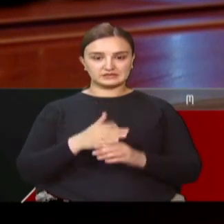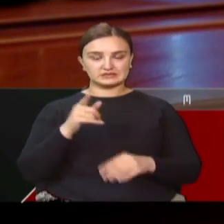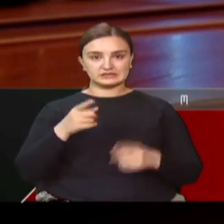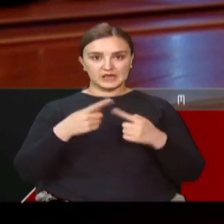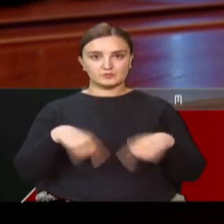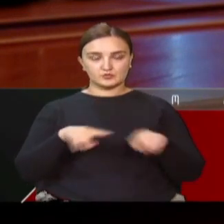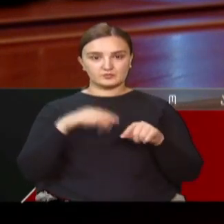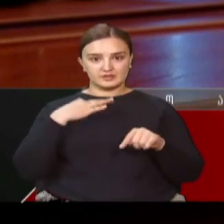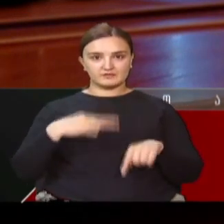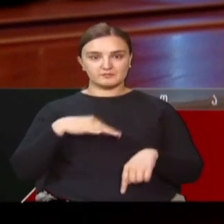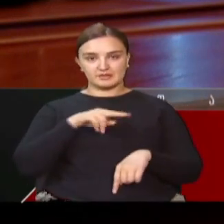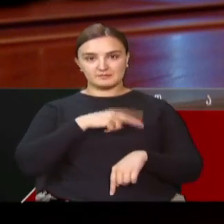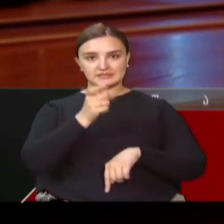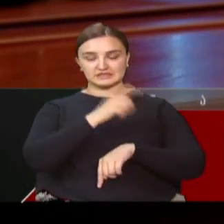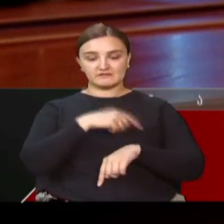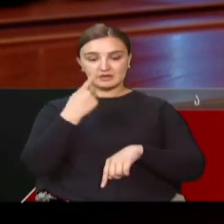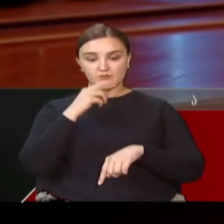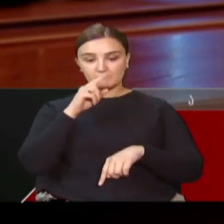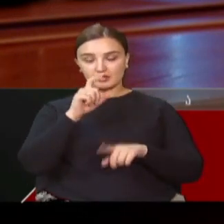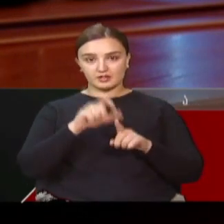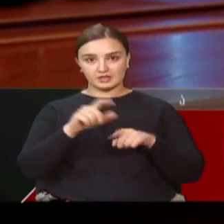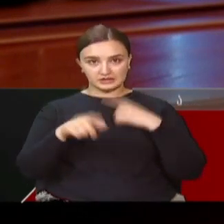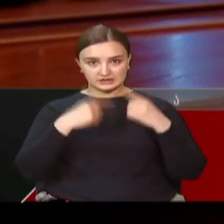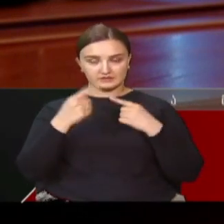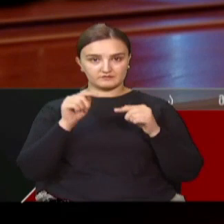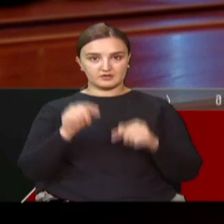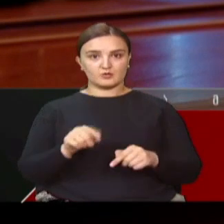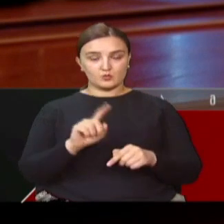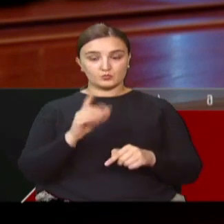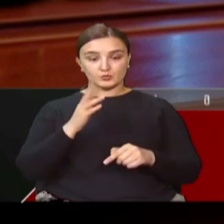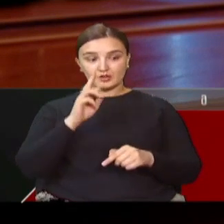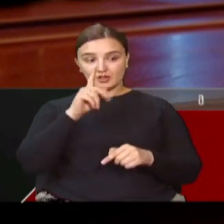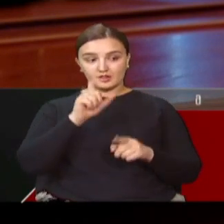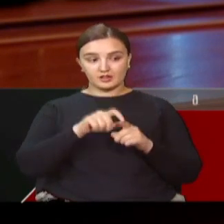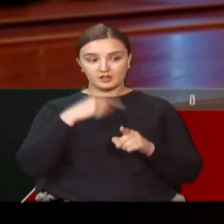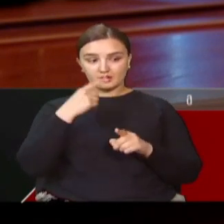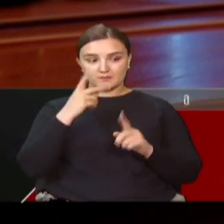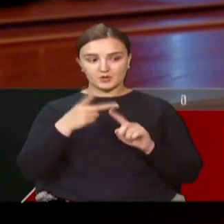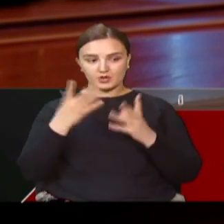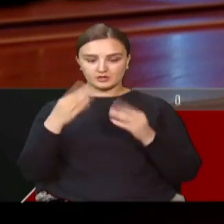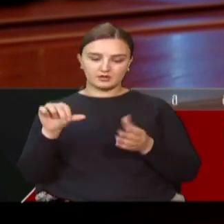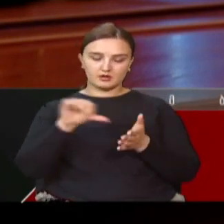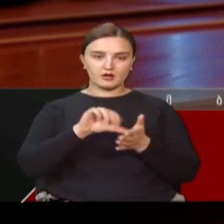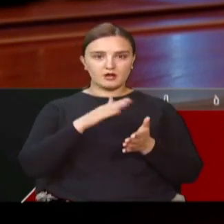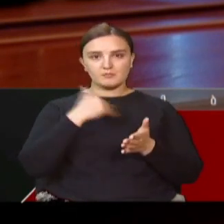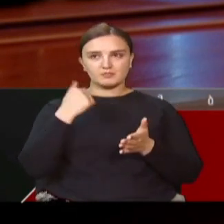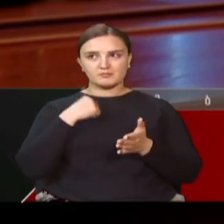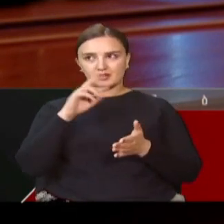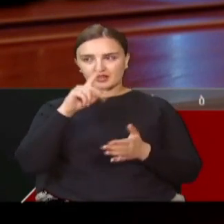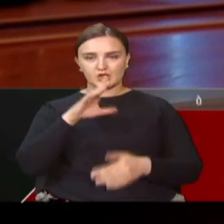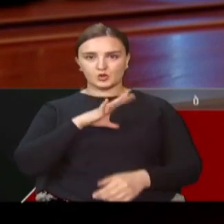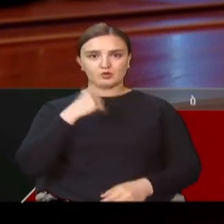Da, parlamentii săvrii izahi, țamuțda ușurăbii săpțoși divansu. Tu țamuțda, ratu ar gamă uida, mea ură dresa, ratu ar tăcaru, țamuțda